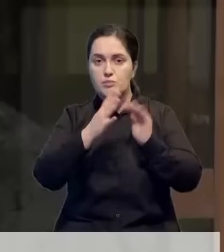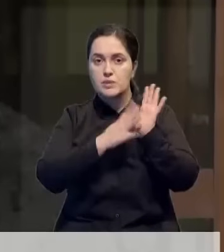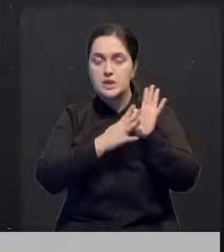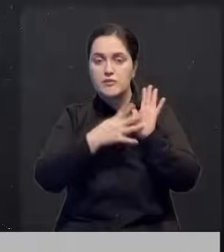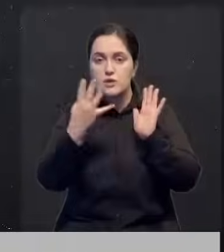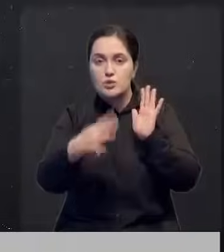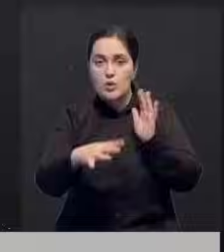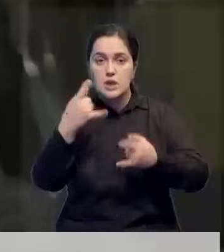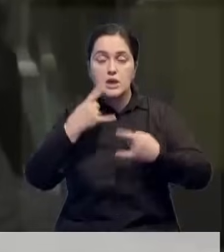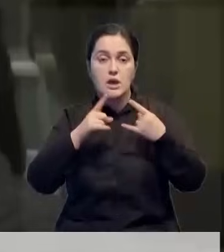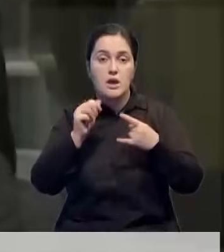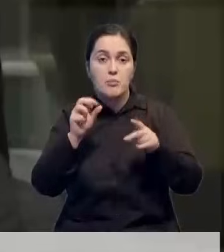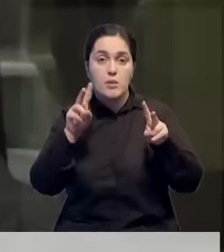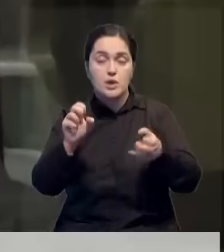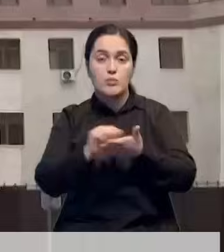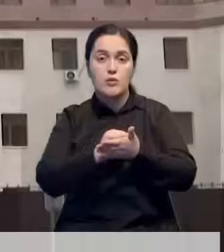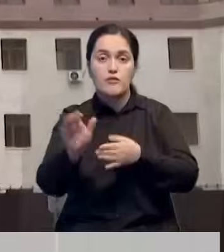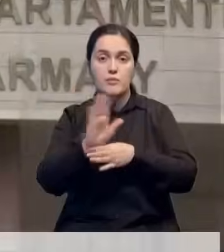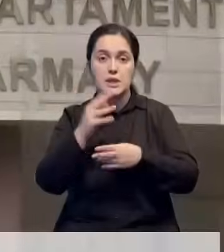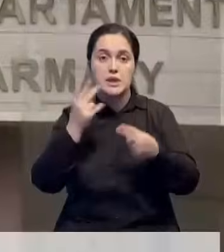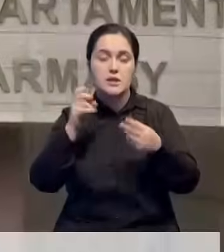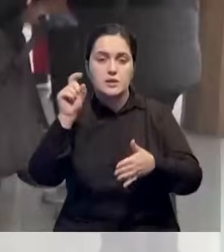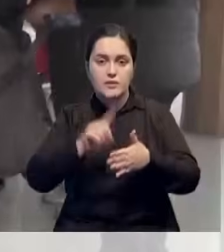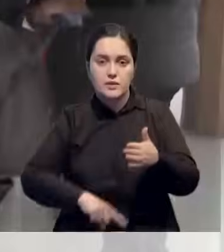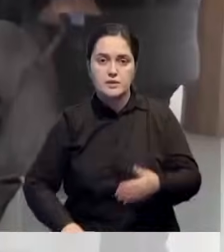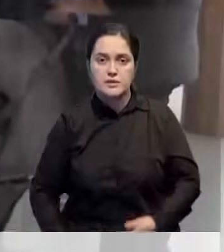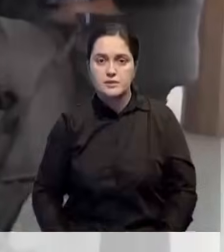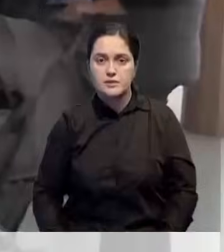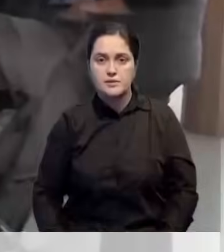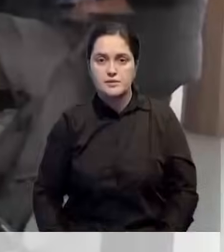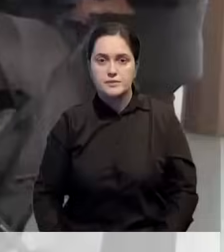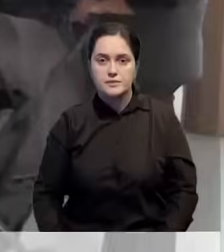в 21:40 на телеканале «Хабар» документальный фильм «Игра на доверие».